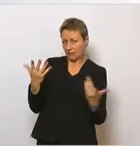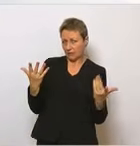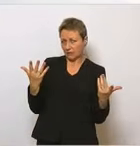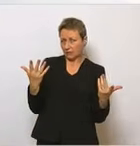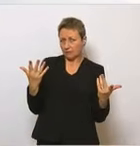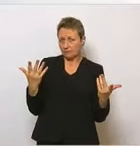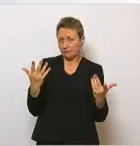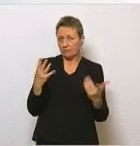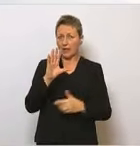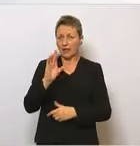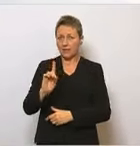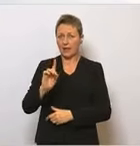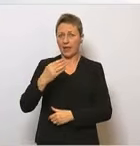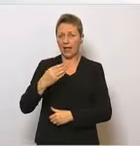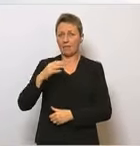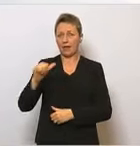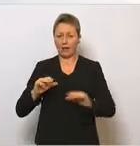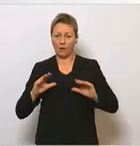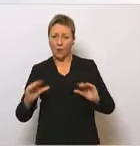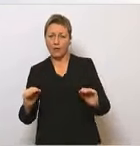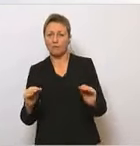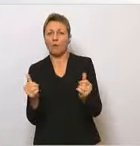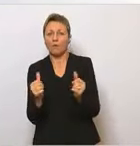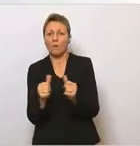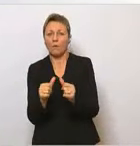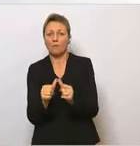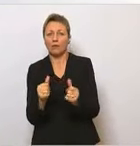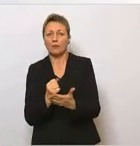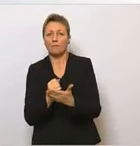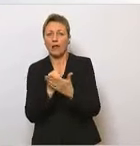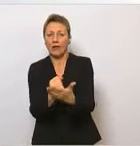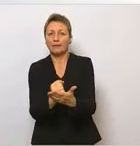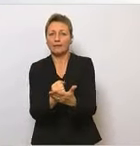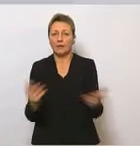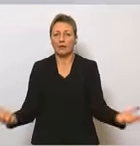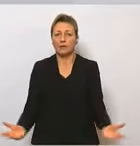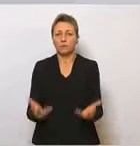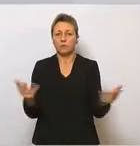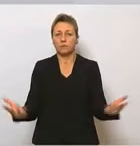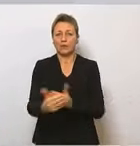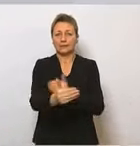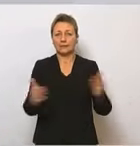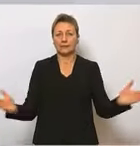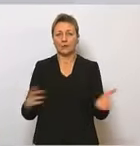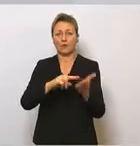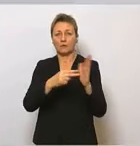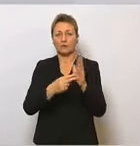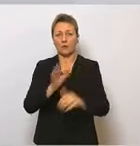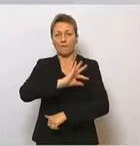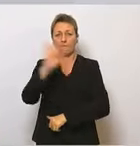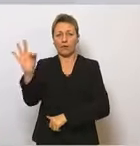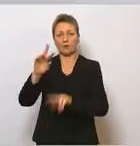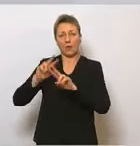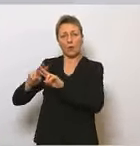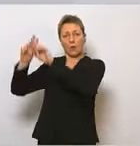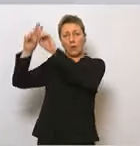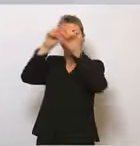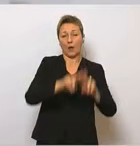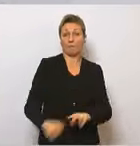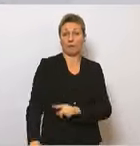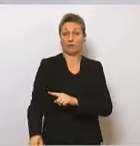DMA va vous aider dans votre tâche de promouvoir un secteur technologique français et européen